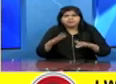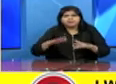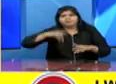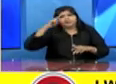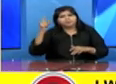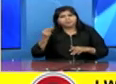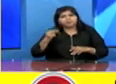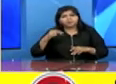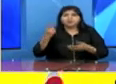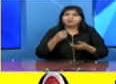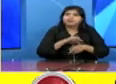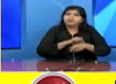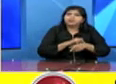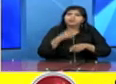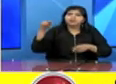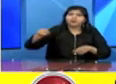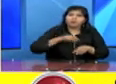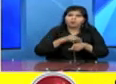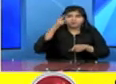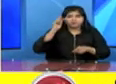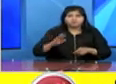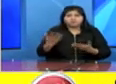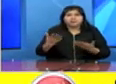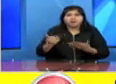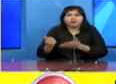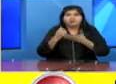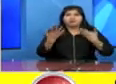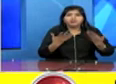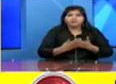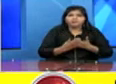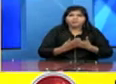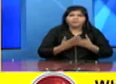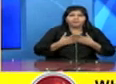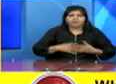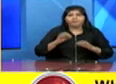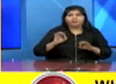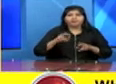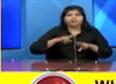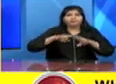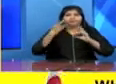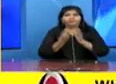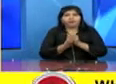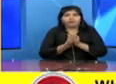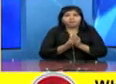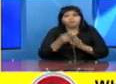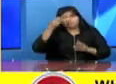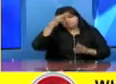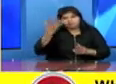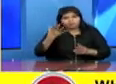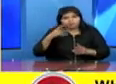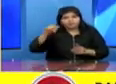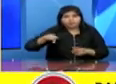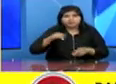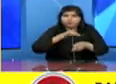कुछ उनको पता है क्या करना है, एंड आई विल गेट बेटर, ऐसे ही लगा था। परिवार के लोगों की मनस्थिति क्या थी? जब